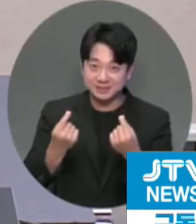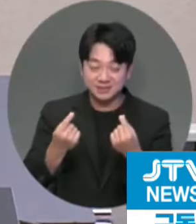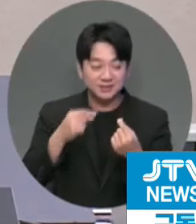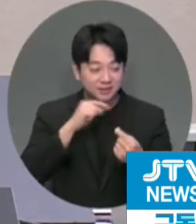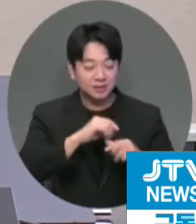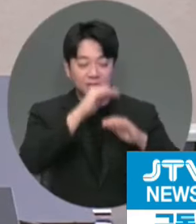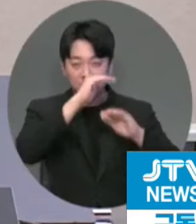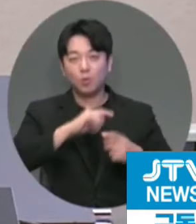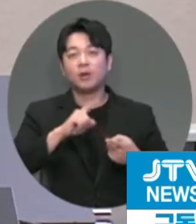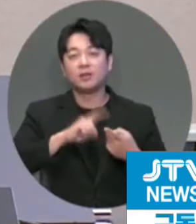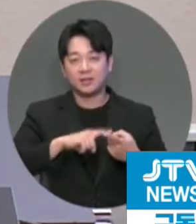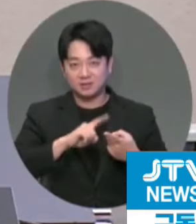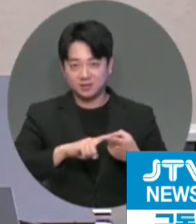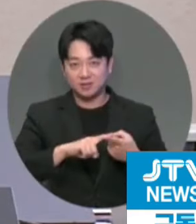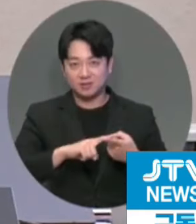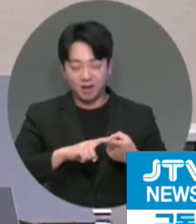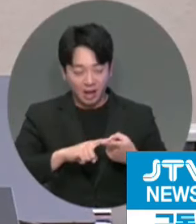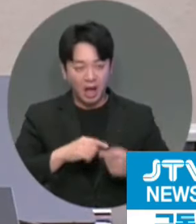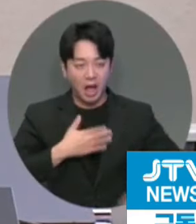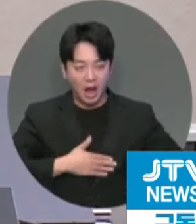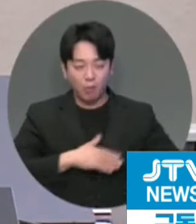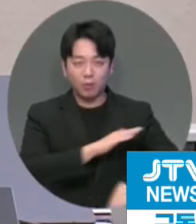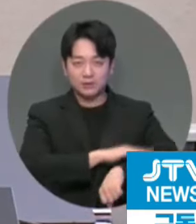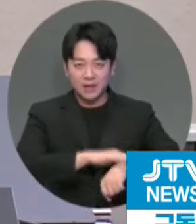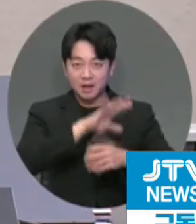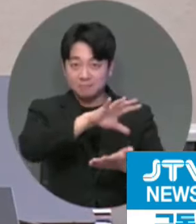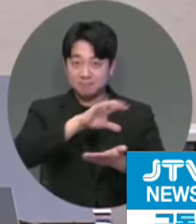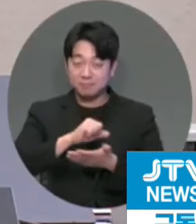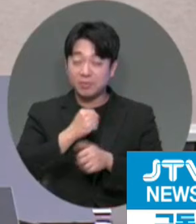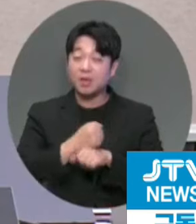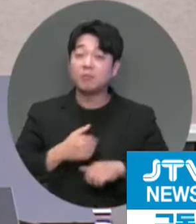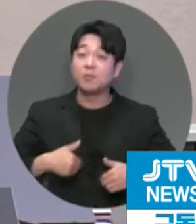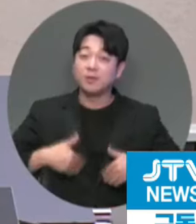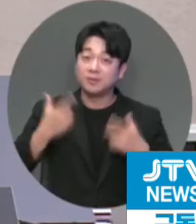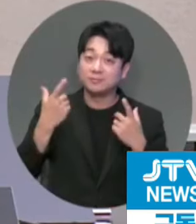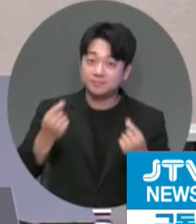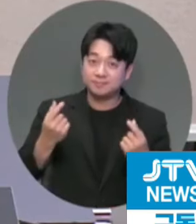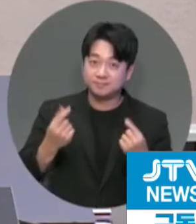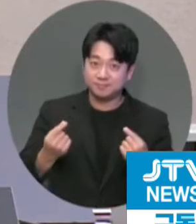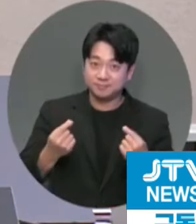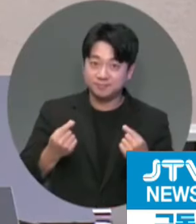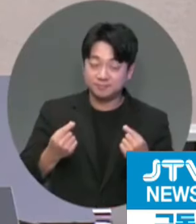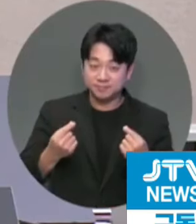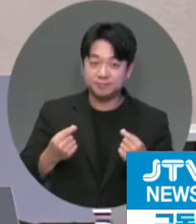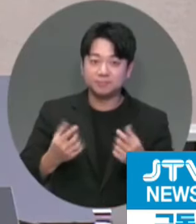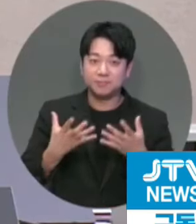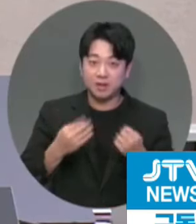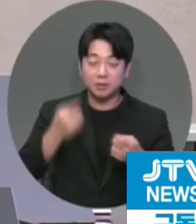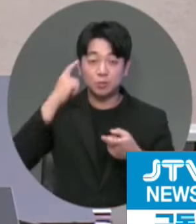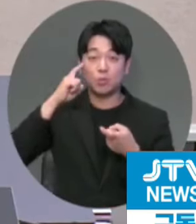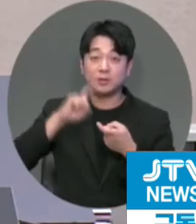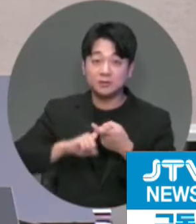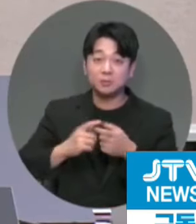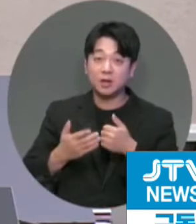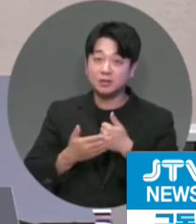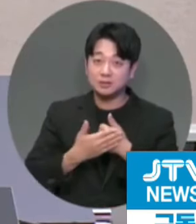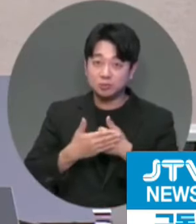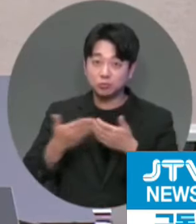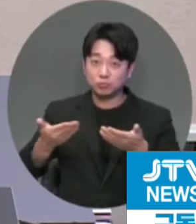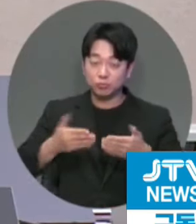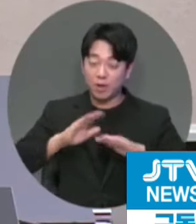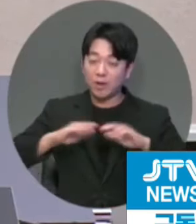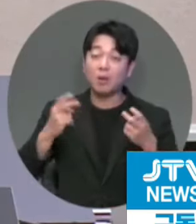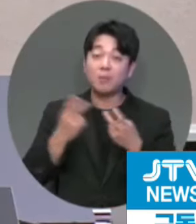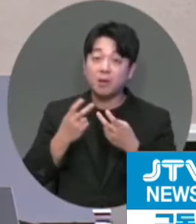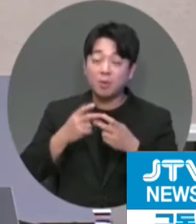적극적으로 이분들의 민원사항일 수 있는데요. 이걸 좀 적극적으로 고려하셔서 하여튼 대책을